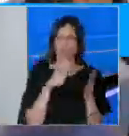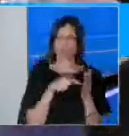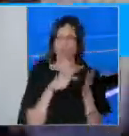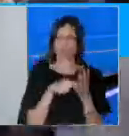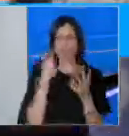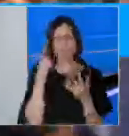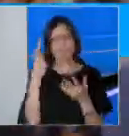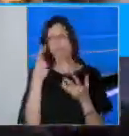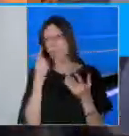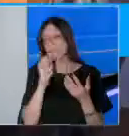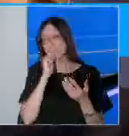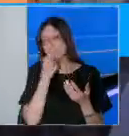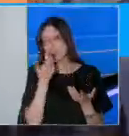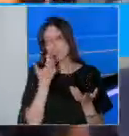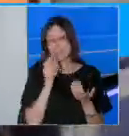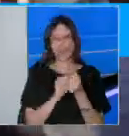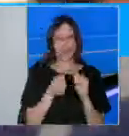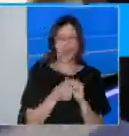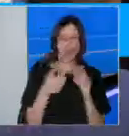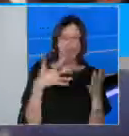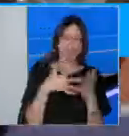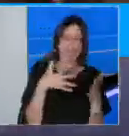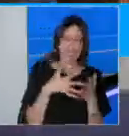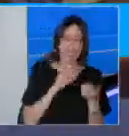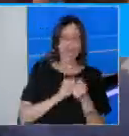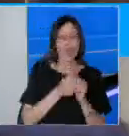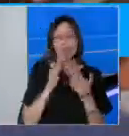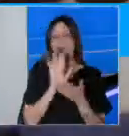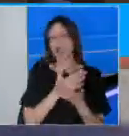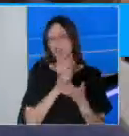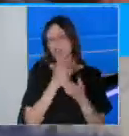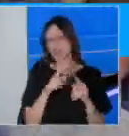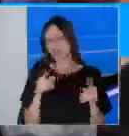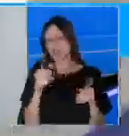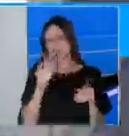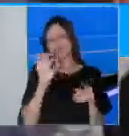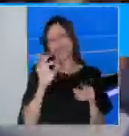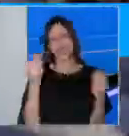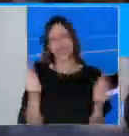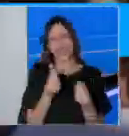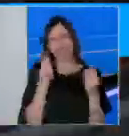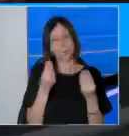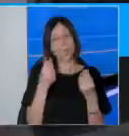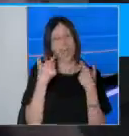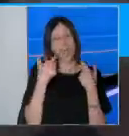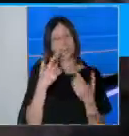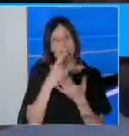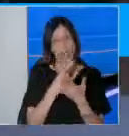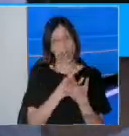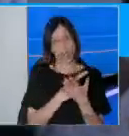מידע מודיעיני, כן. או חקירתי, או החלטות כאלו ואחרות של גורמי אכיפת החוק, או